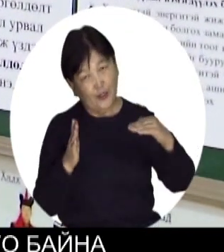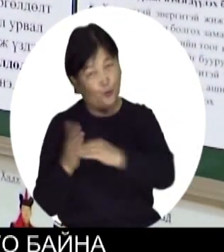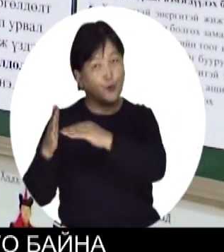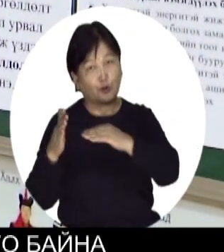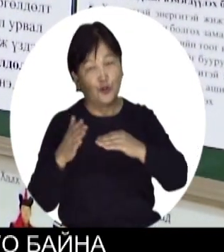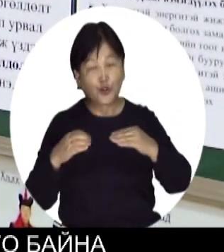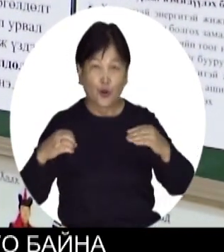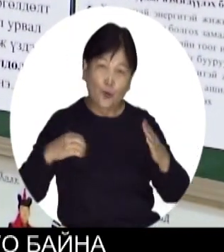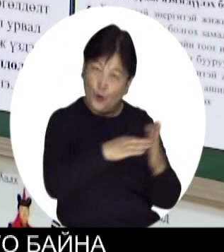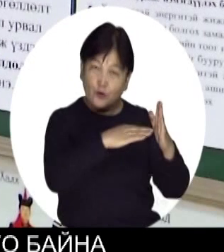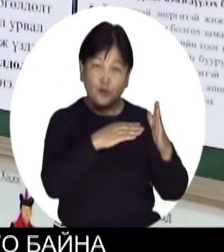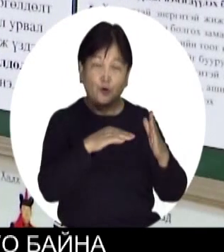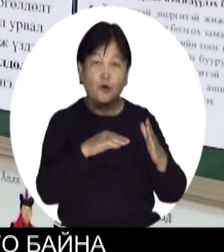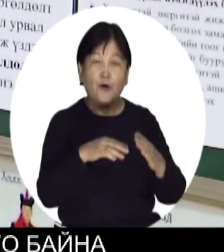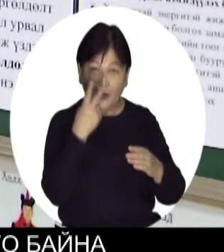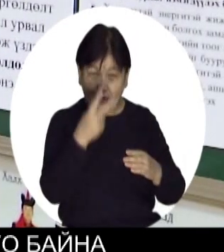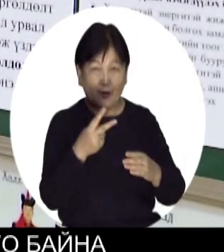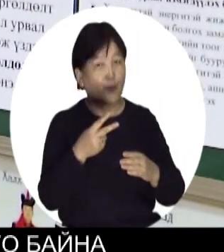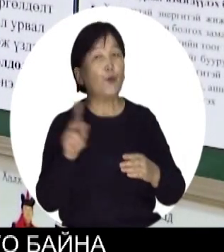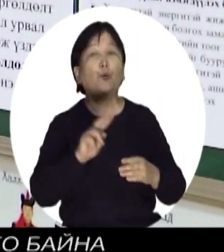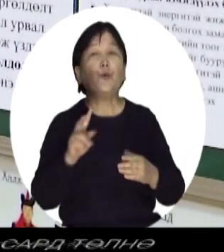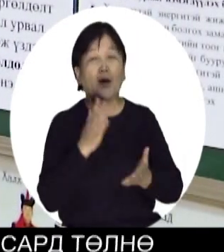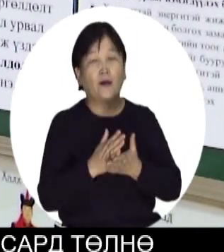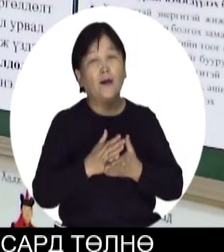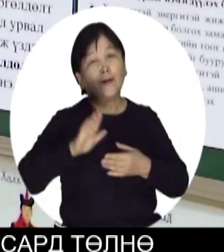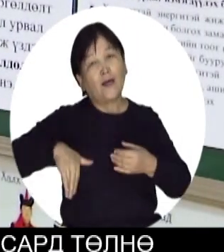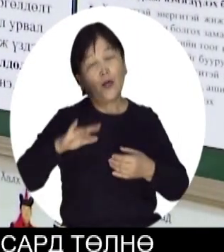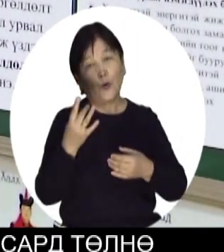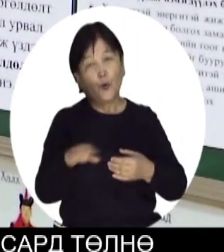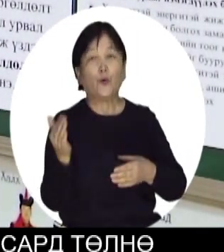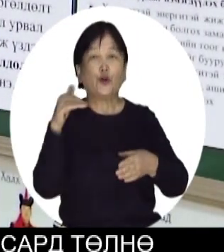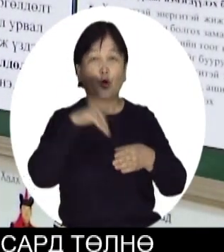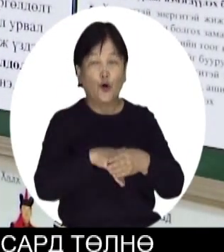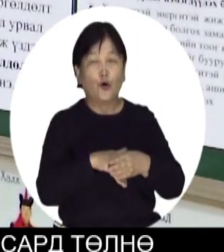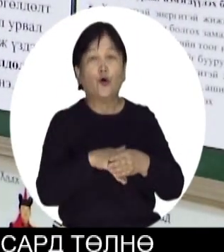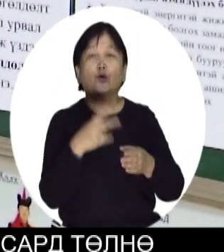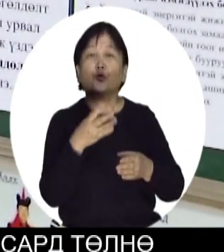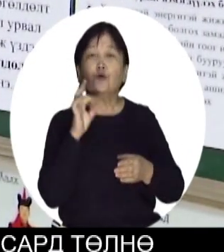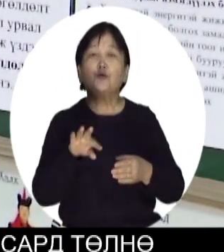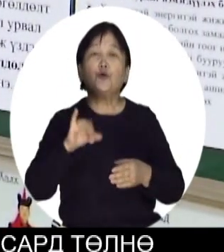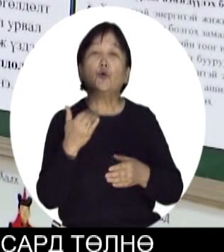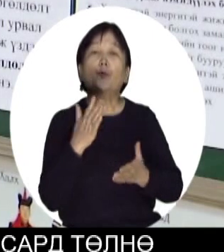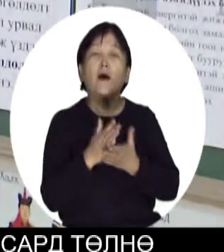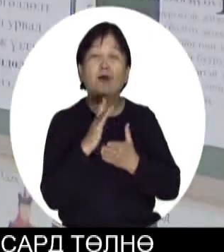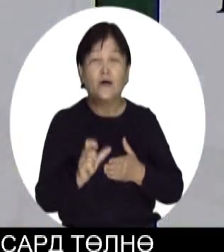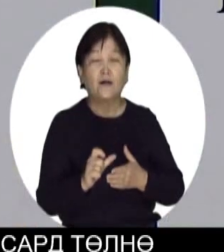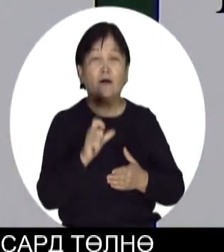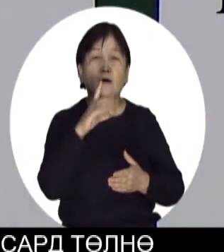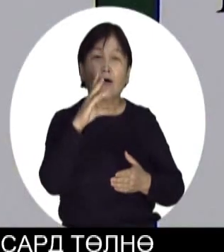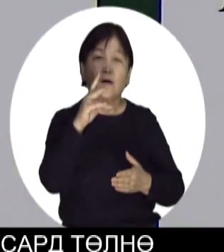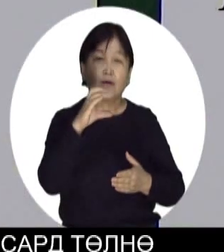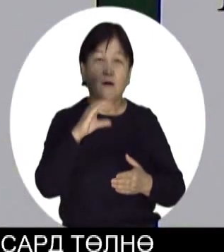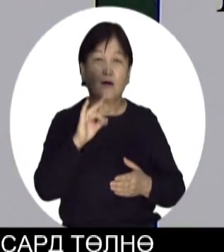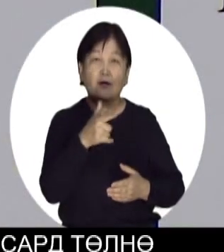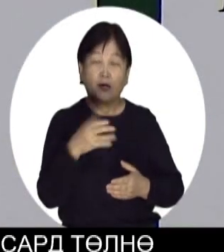бүгд уруулд орох уу гэвэл бас үгүй. За дараагийн уруулд орох уруул явагдах нөхцөл нь энергийн шаардлага байна.